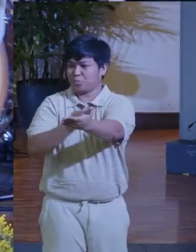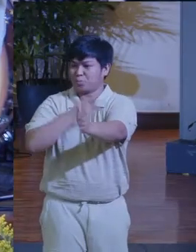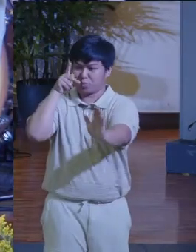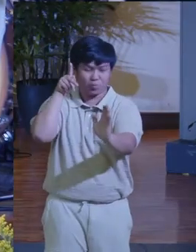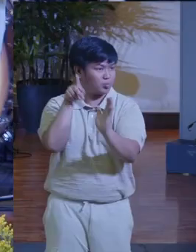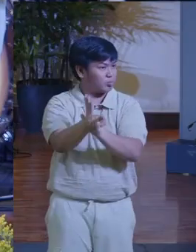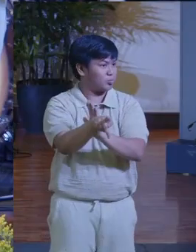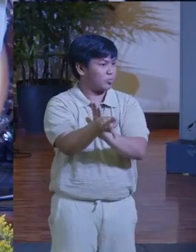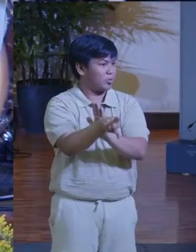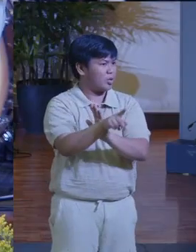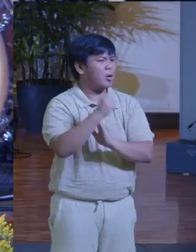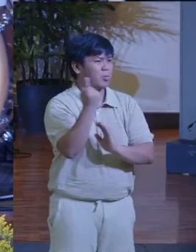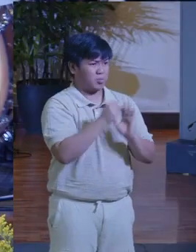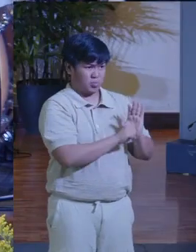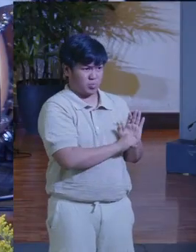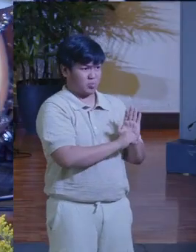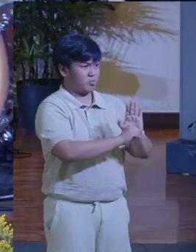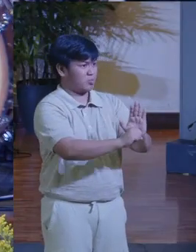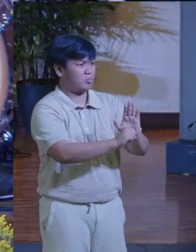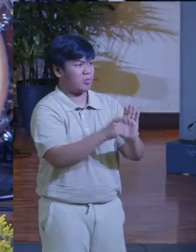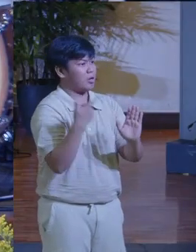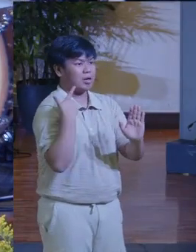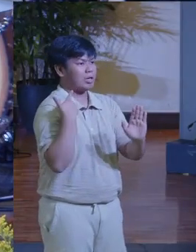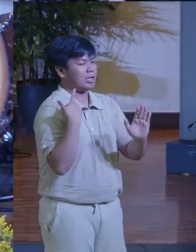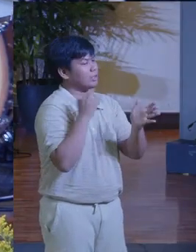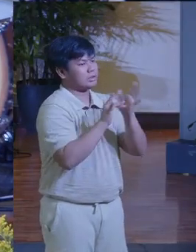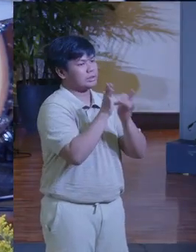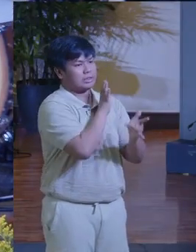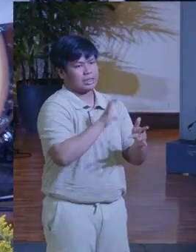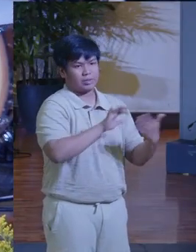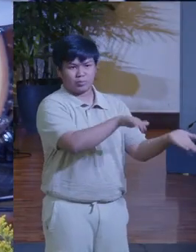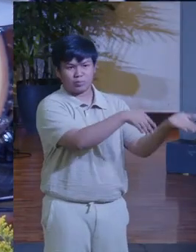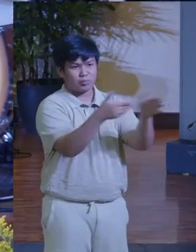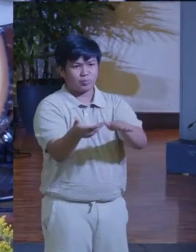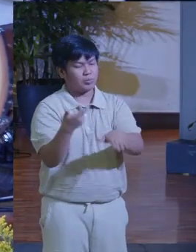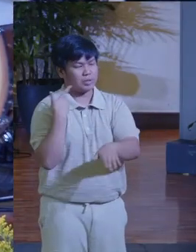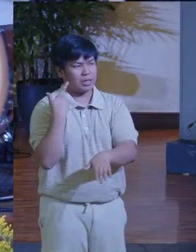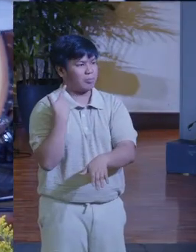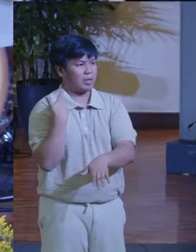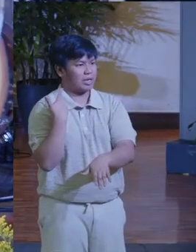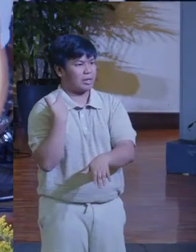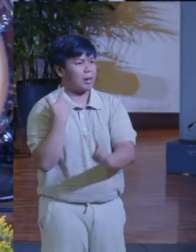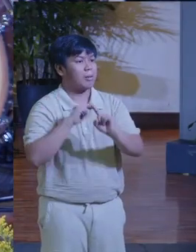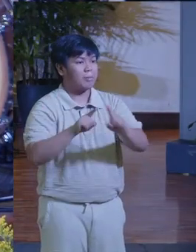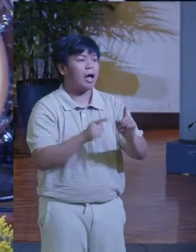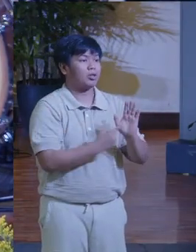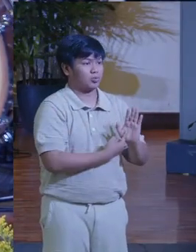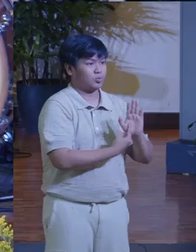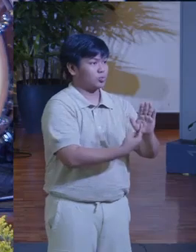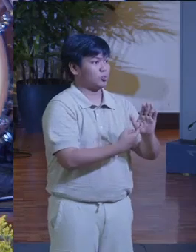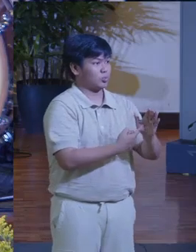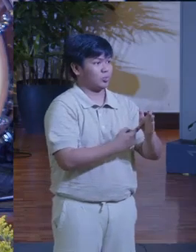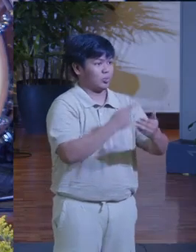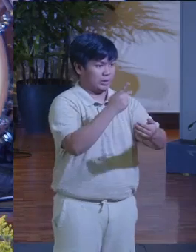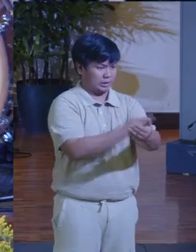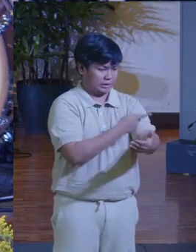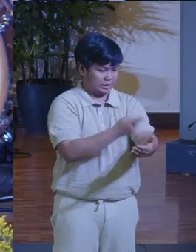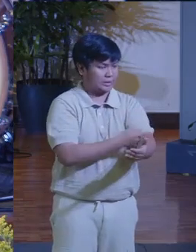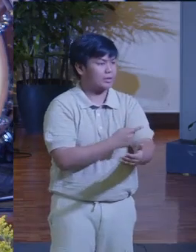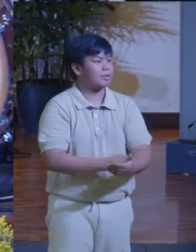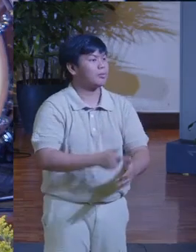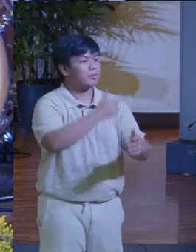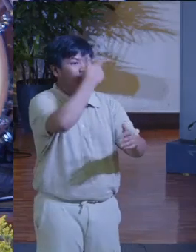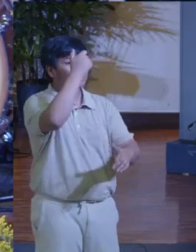lamang ng dakilang alay na ibibigay sa krus. Kanyang napapatawad ang mga tao sapagkat